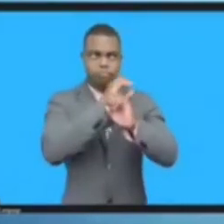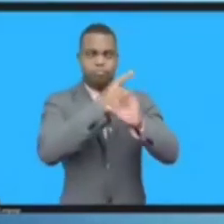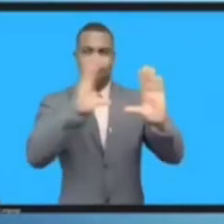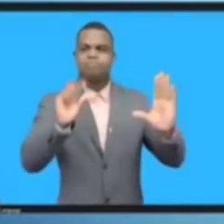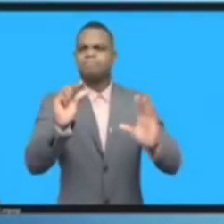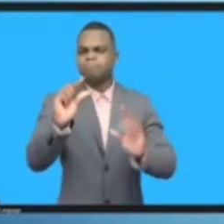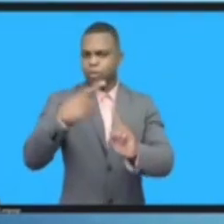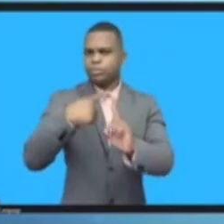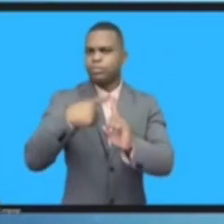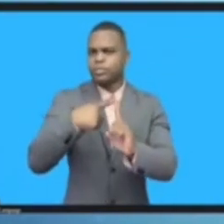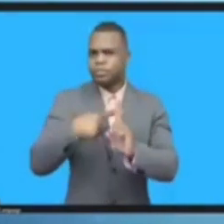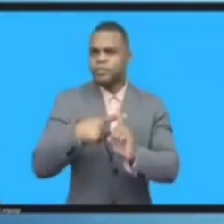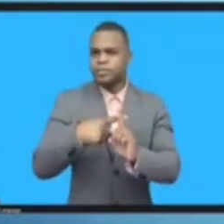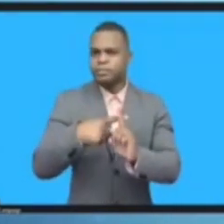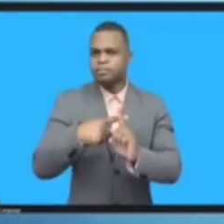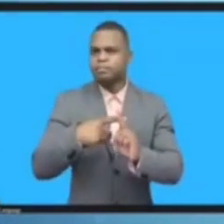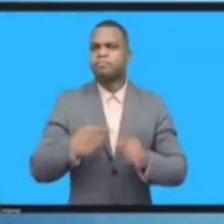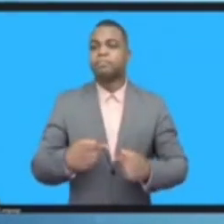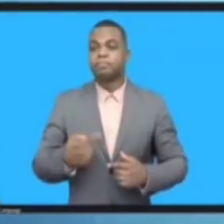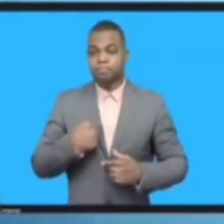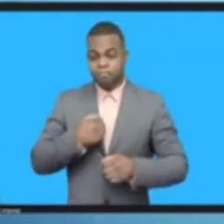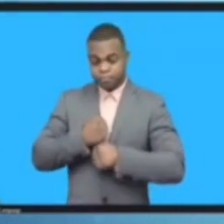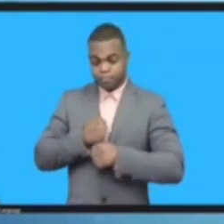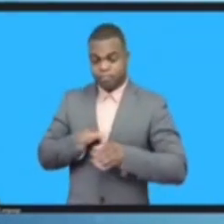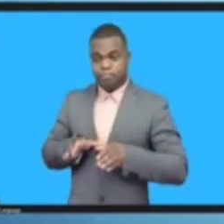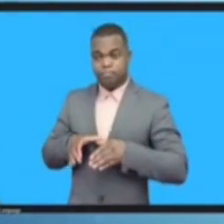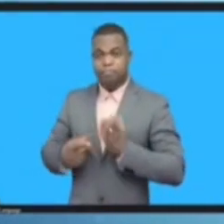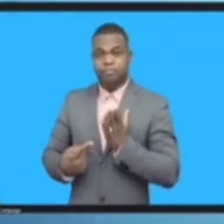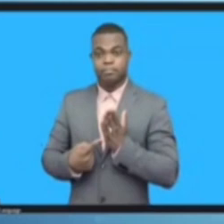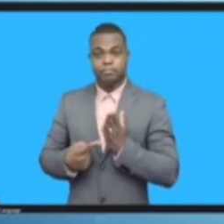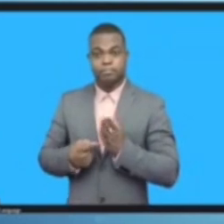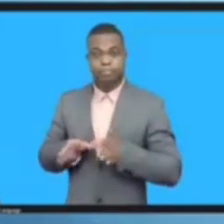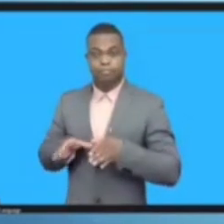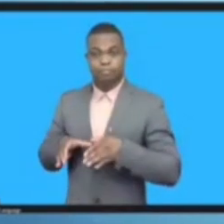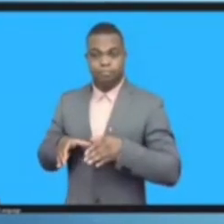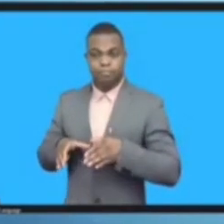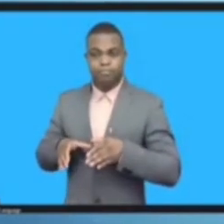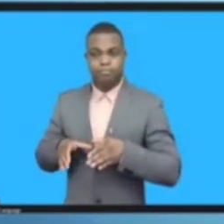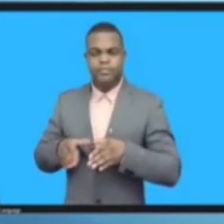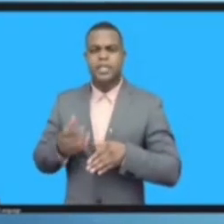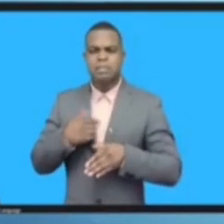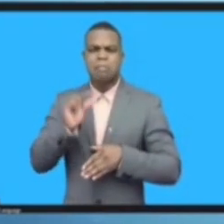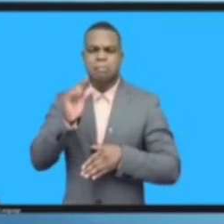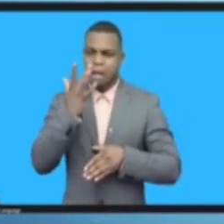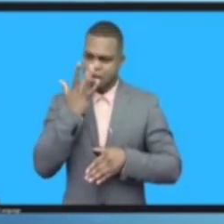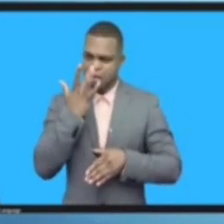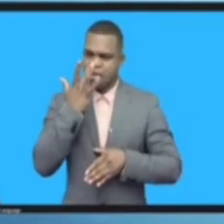ravie d'être ici, ce forum est donc l'un de mes endroits préférés.